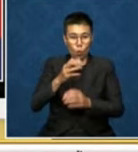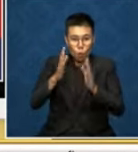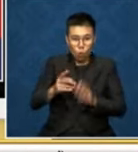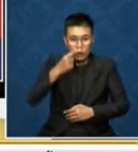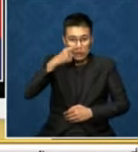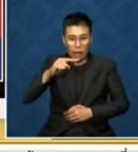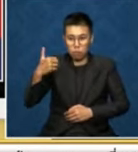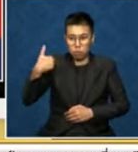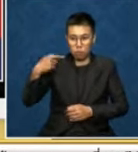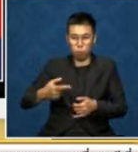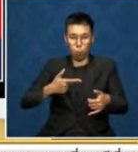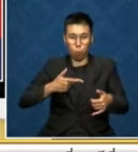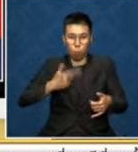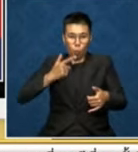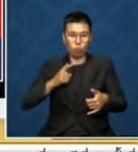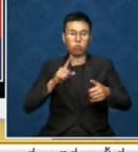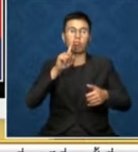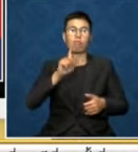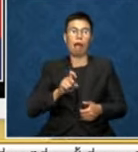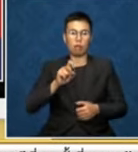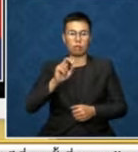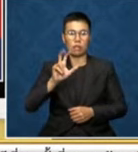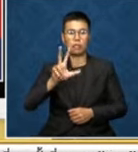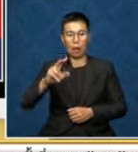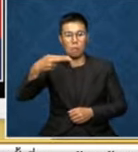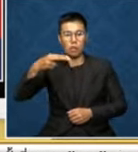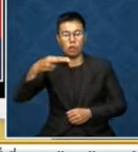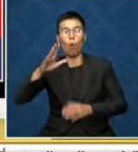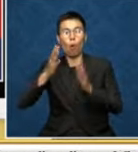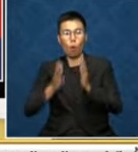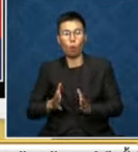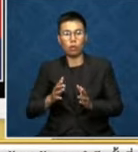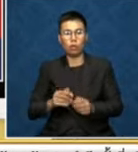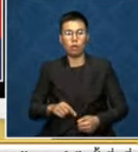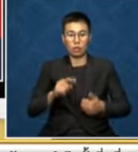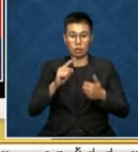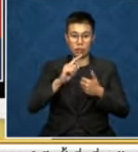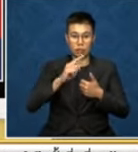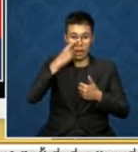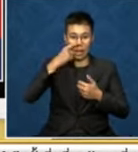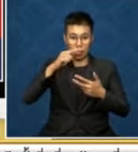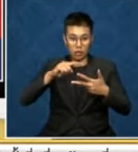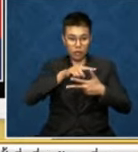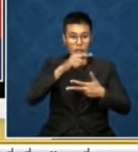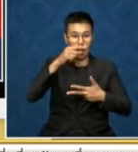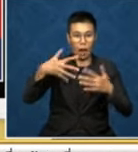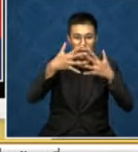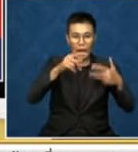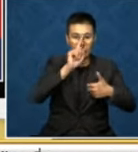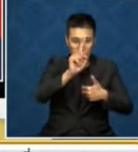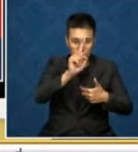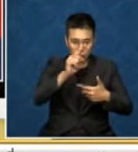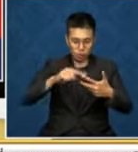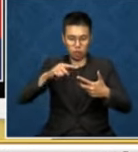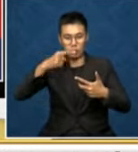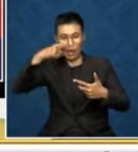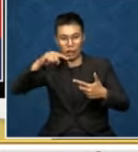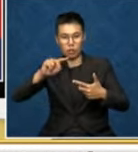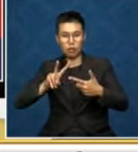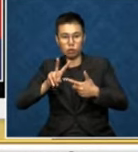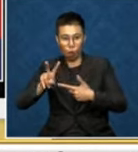งครามเสียชีวิตไปแล้ว30คนมากเป็นอันดับ2รองจากอเมริกาถูกจับเป็นตัวประกัน19คนและบาดเจ็บ16